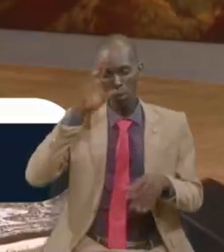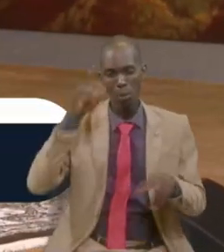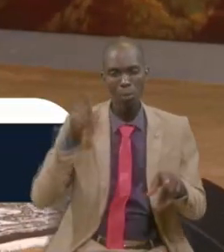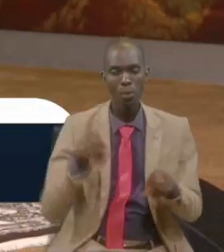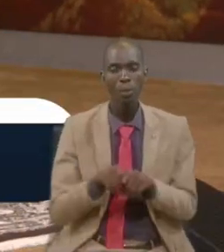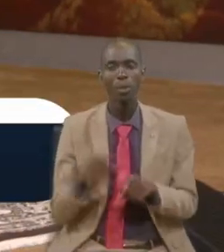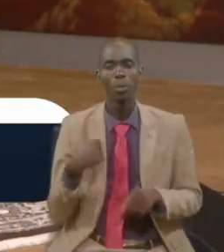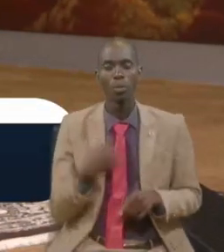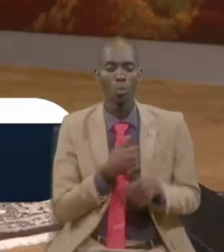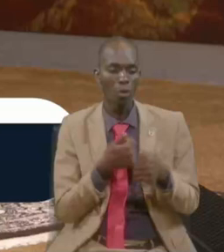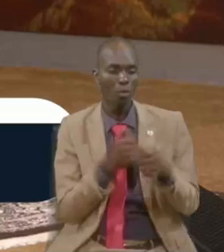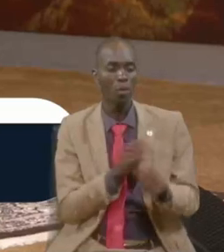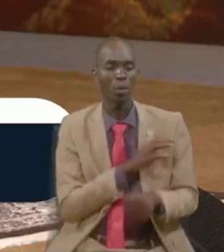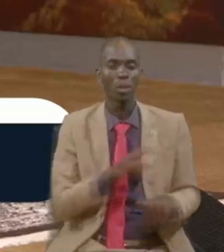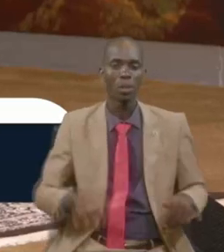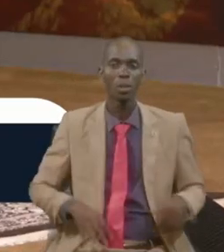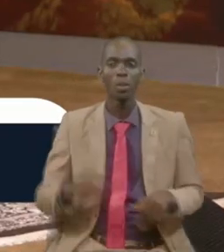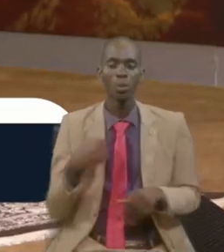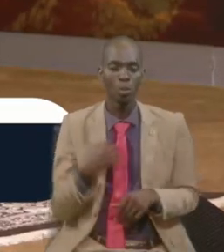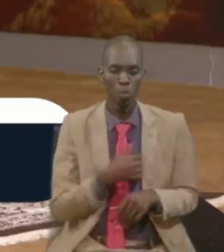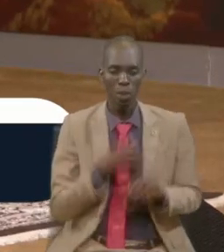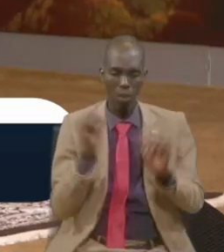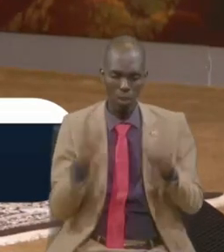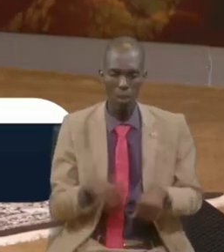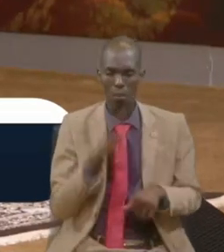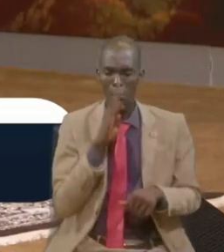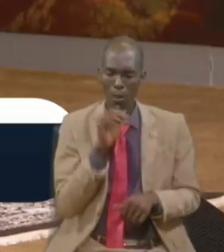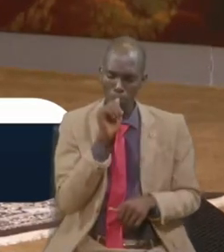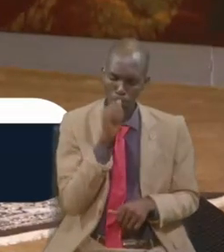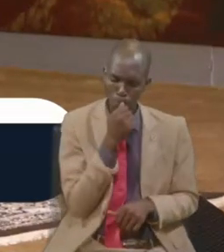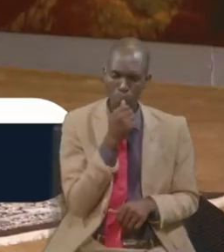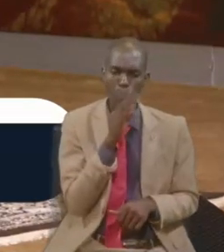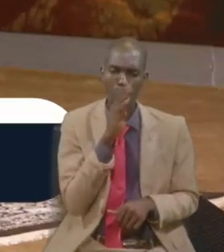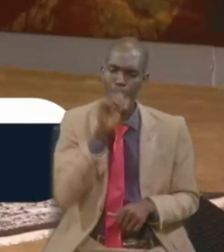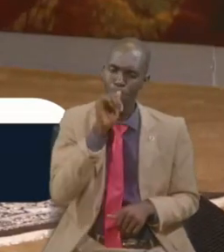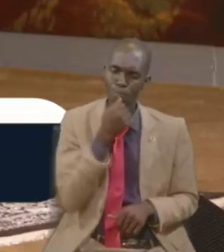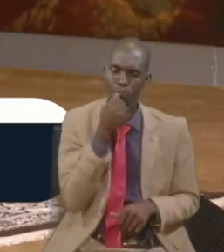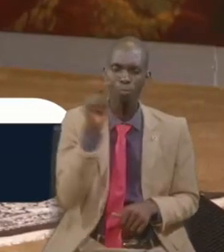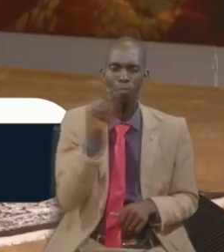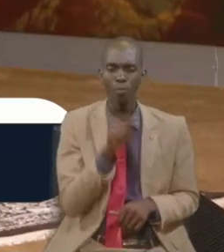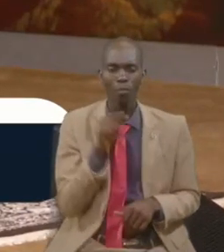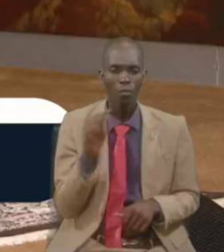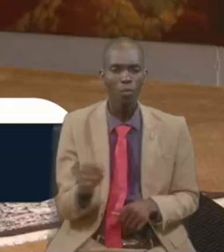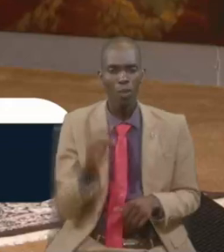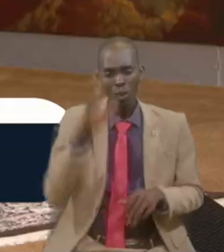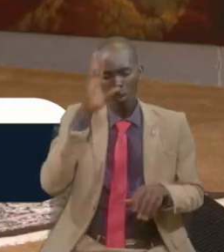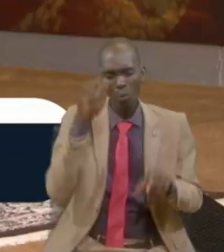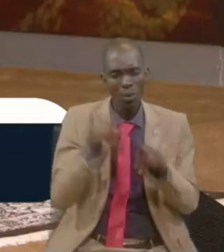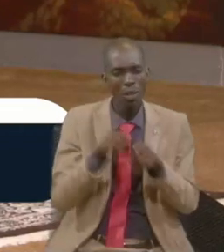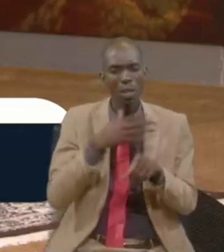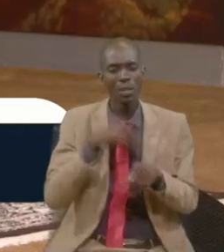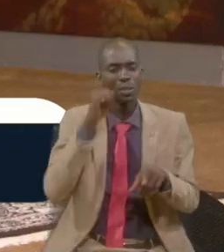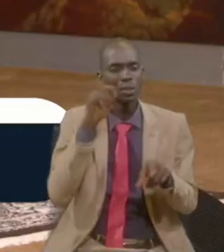frères, parce que nous abordons les pas de Christ, on peut être patient. Soyez donc patients, frères,